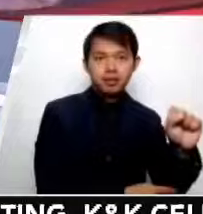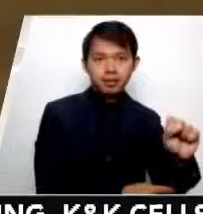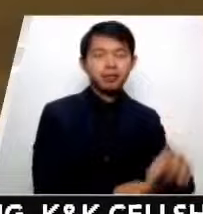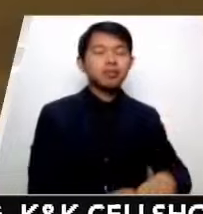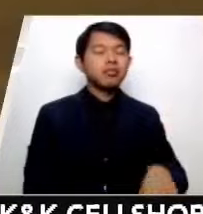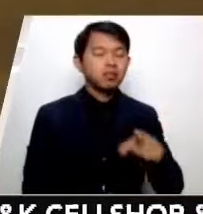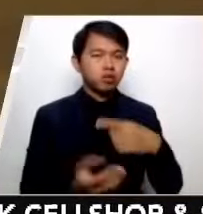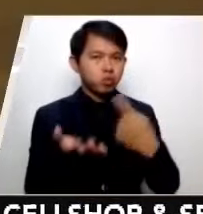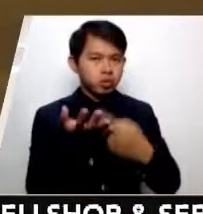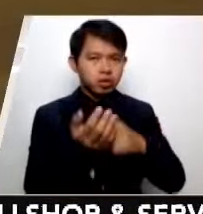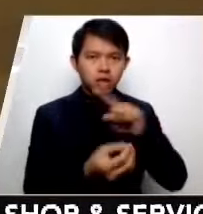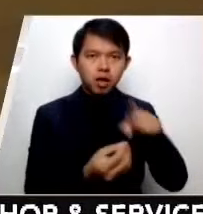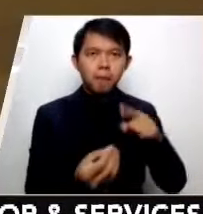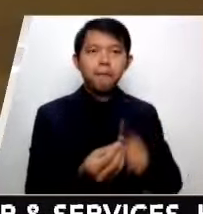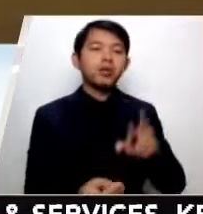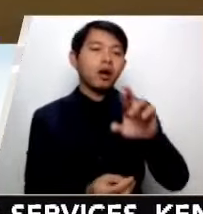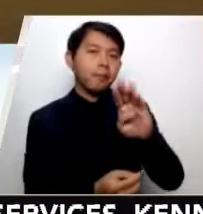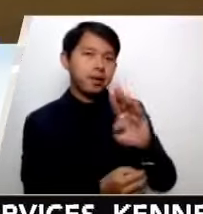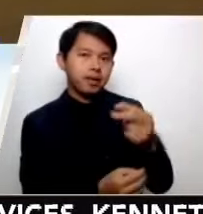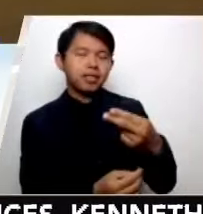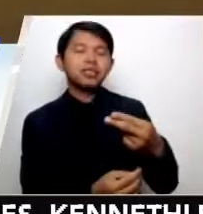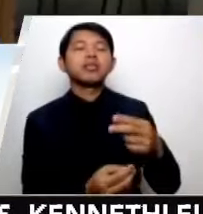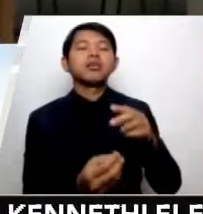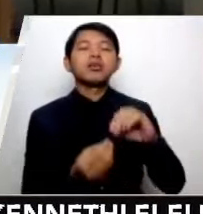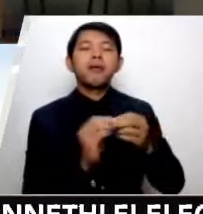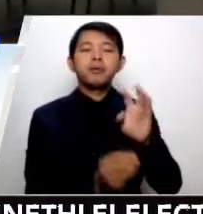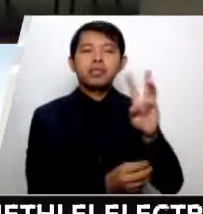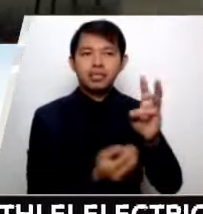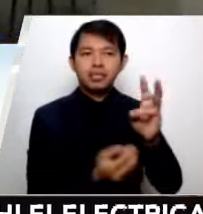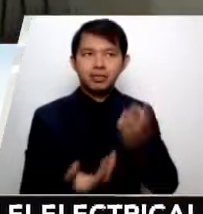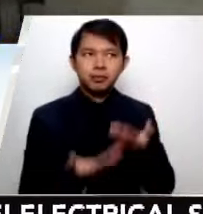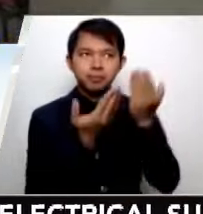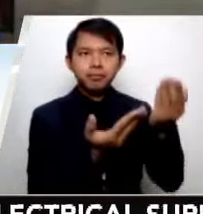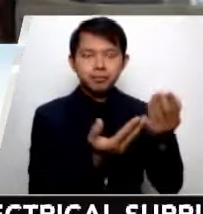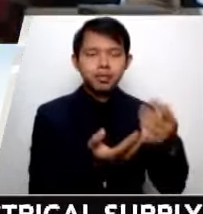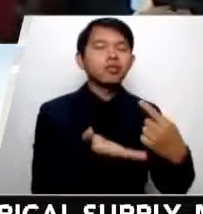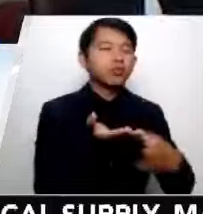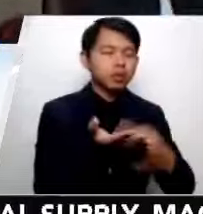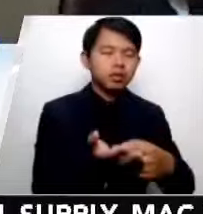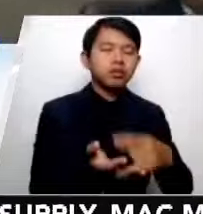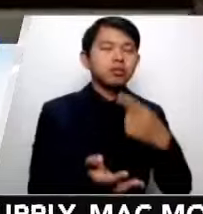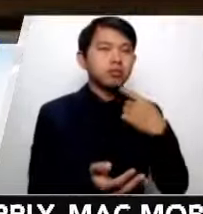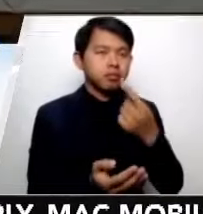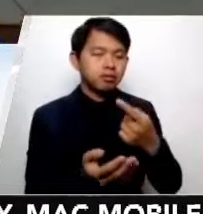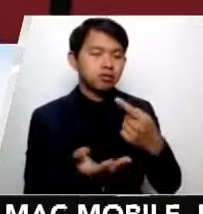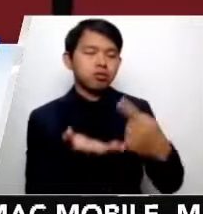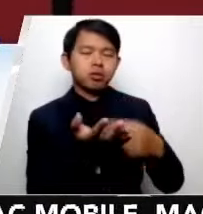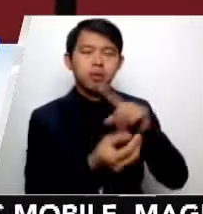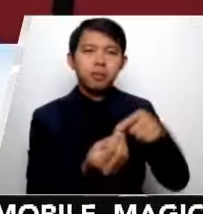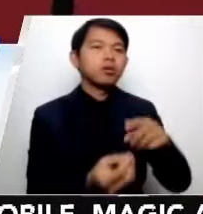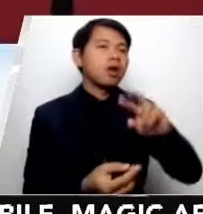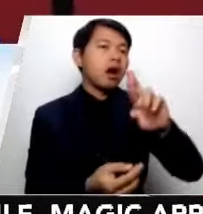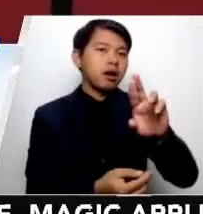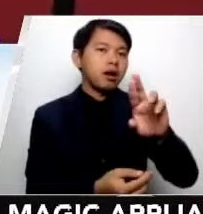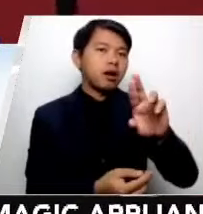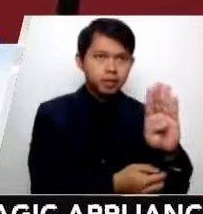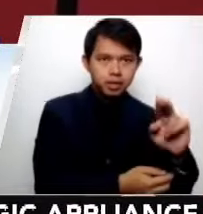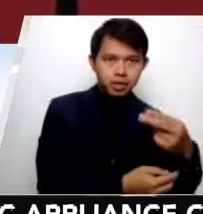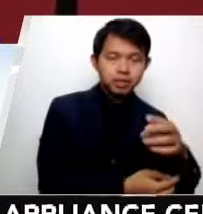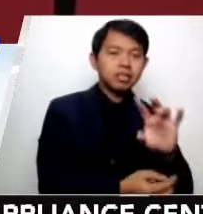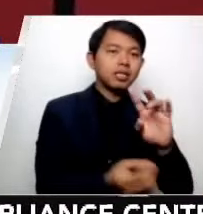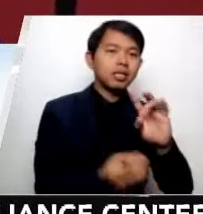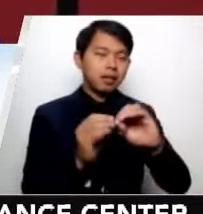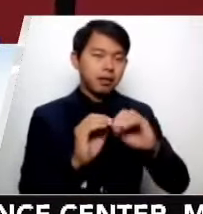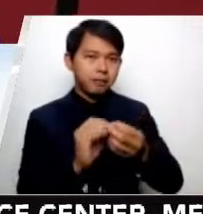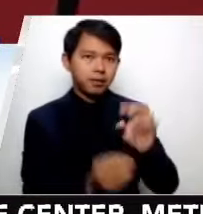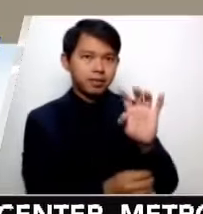Sinabi ni Romualdez sa pagtalakay ng Kamara sa resolution of both houses number 7 ang sariling bersyon ng Kamara sa pag-amyenda